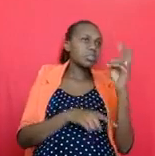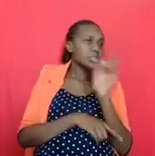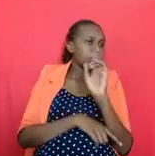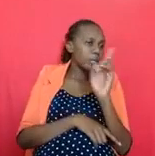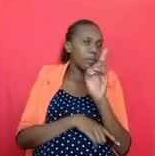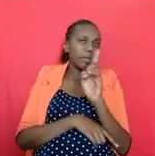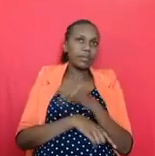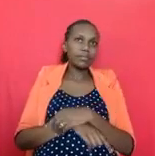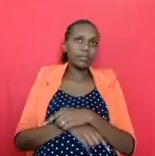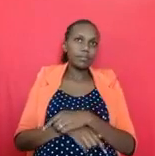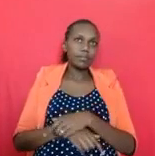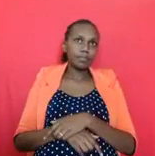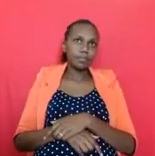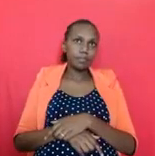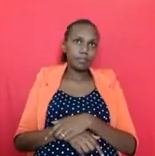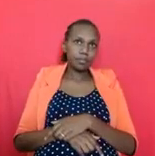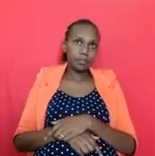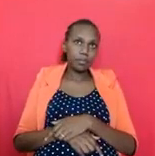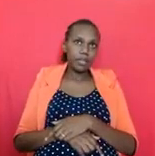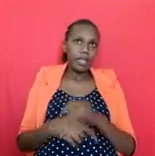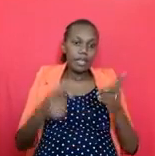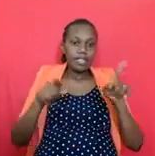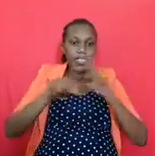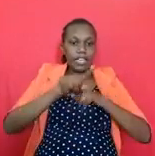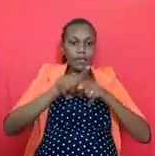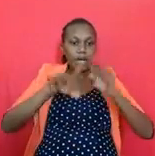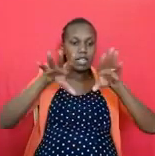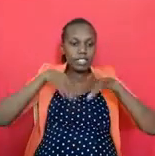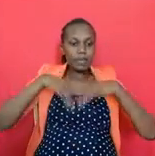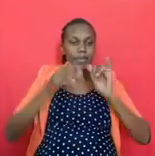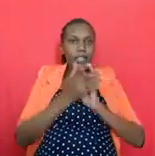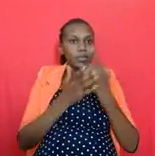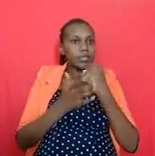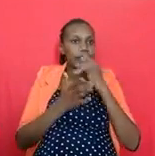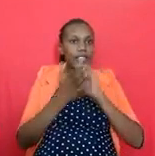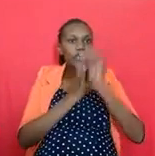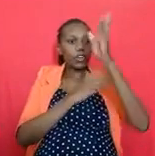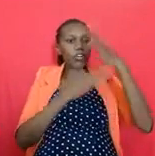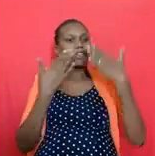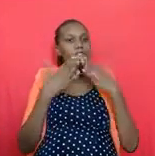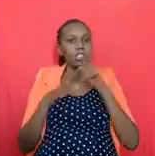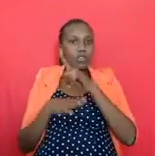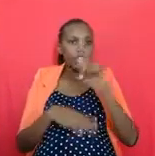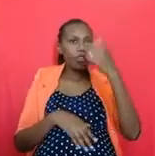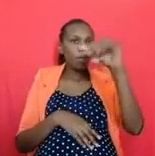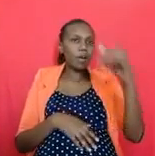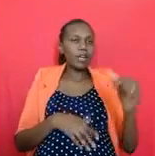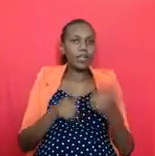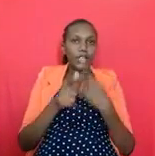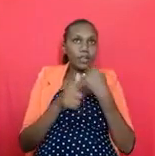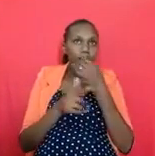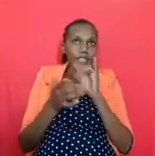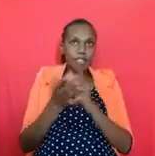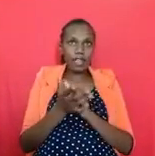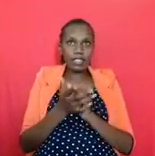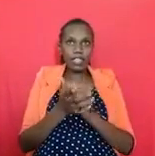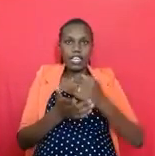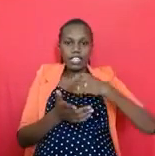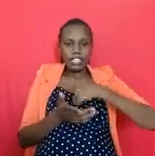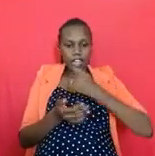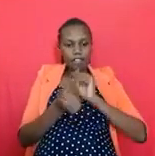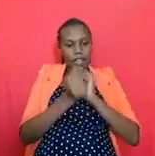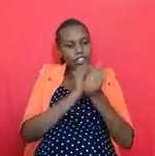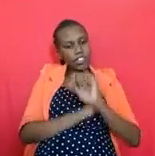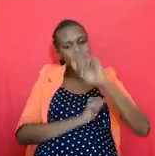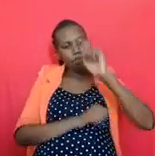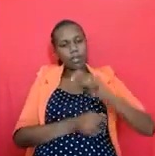2020 na wetikira kuga Ngai ndarikitie naniä uge atiriri niä ni